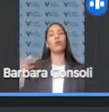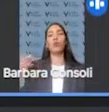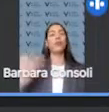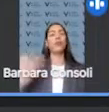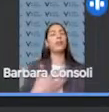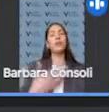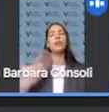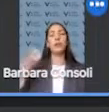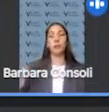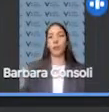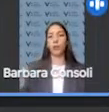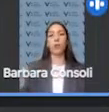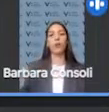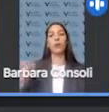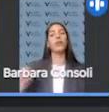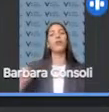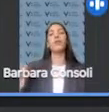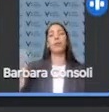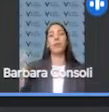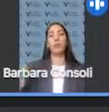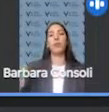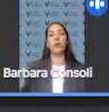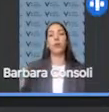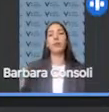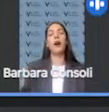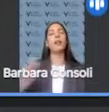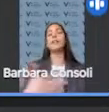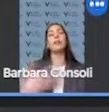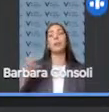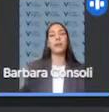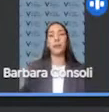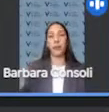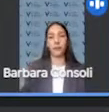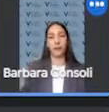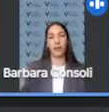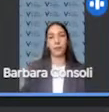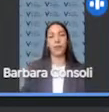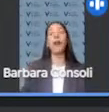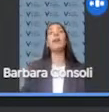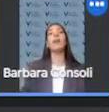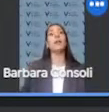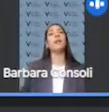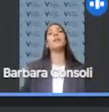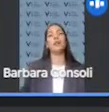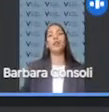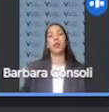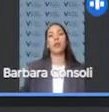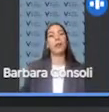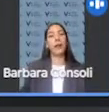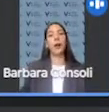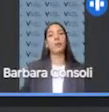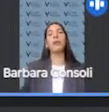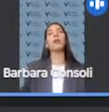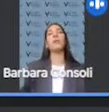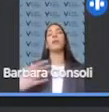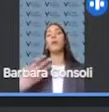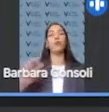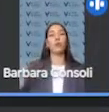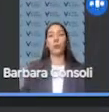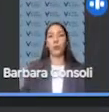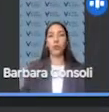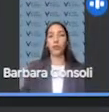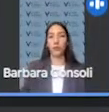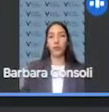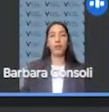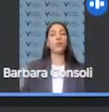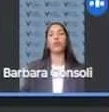innanzitutto conoscere tantissime persone e quindi di confrontarmi con realtà estremamente diverse dalla mia e di stringere dei legami che per me oggi